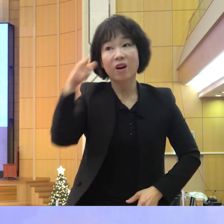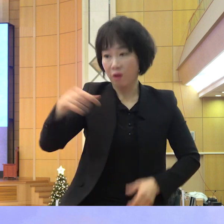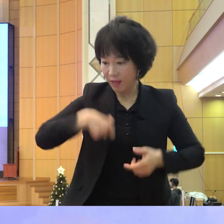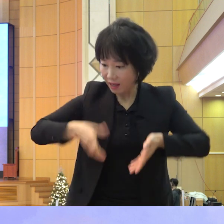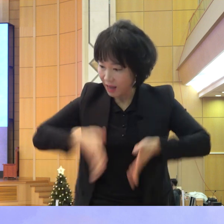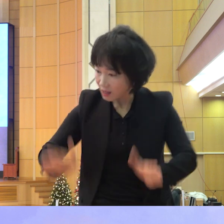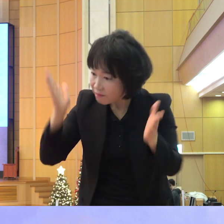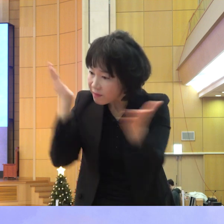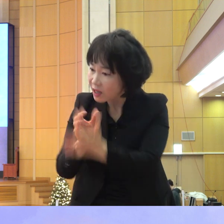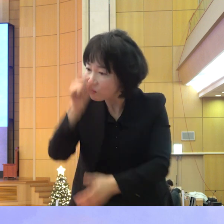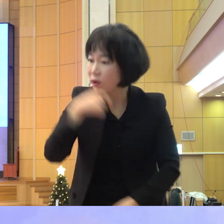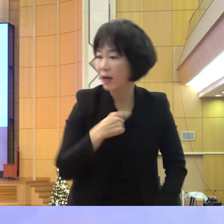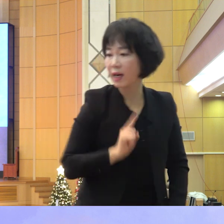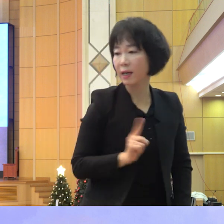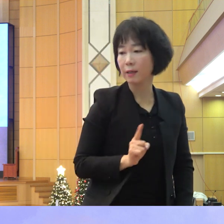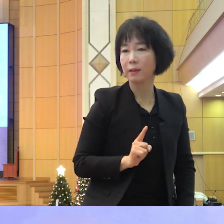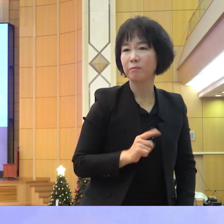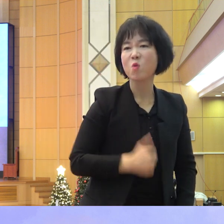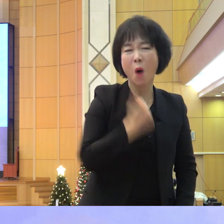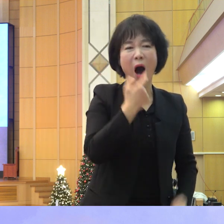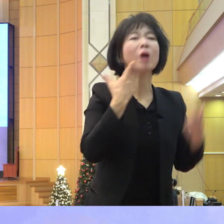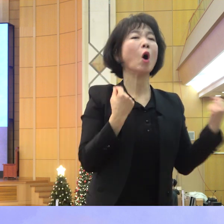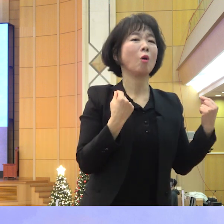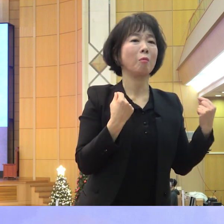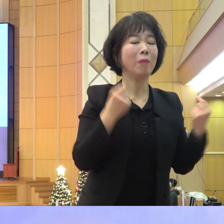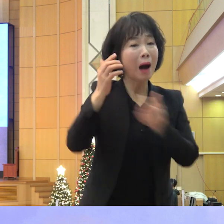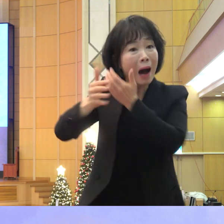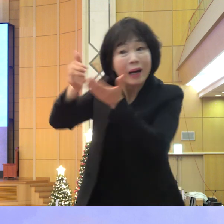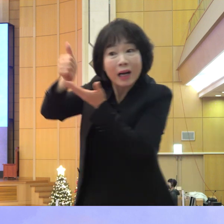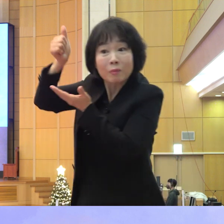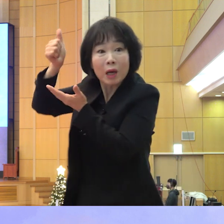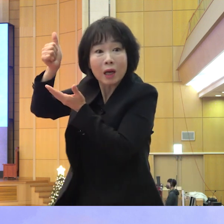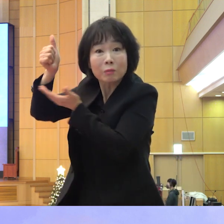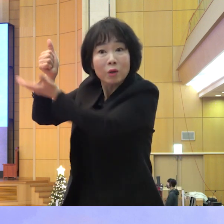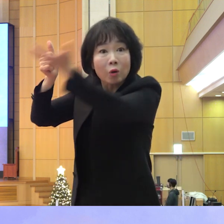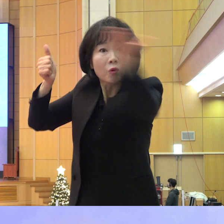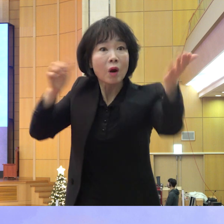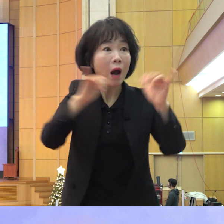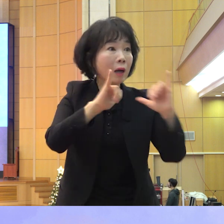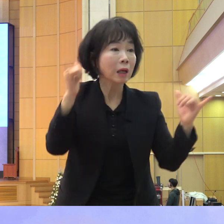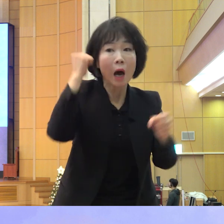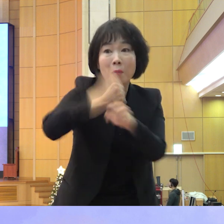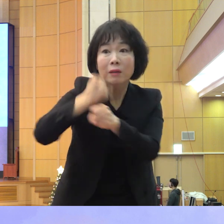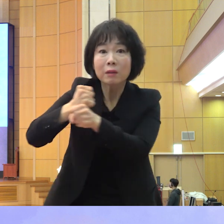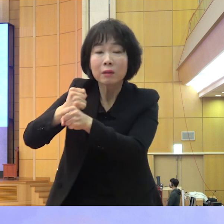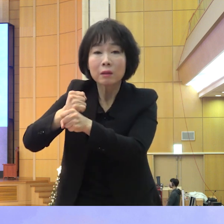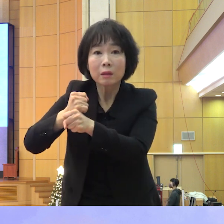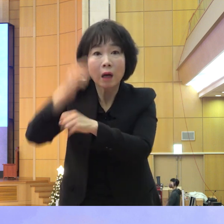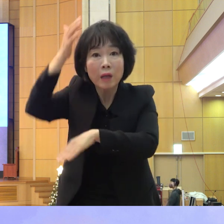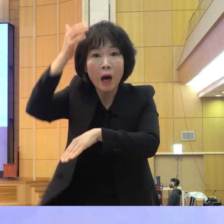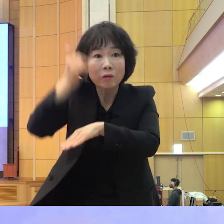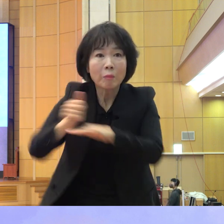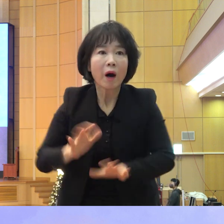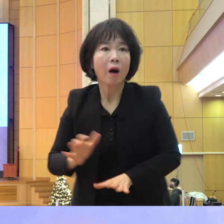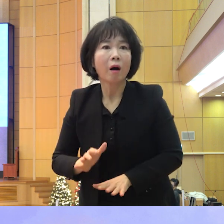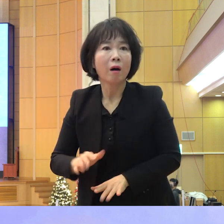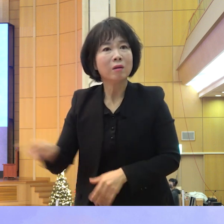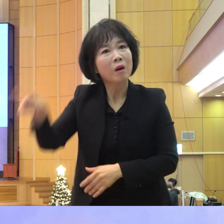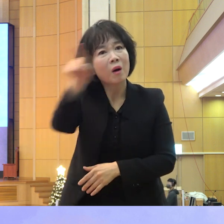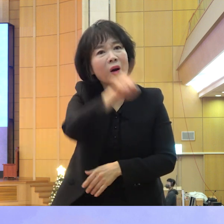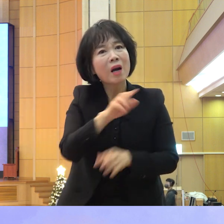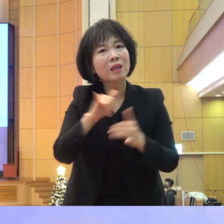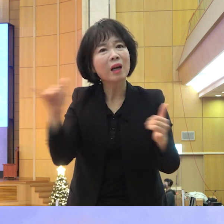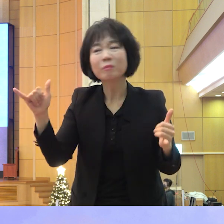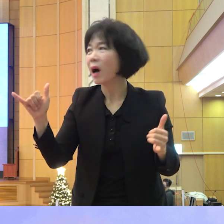지음을, 하나님이 사람 지었음을 한탄했다고 그랬어요. 차라리 짓지 말걸, 사람을